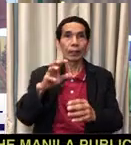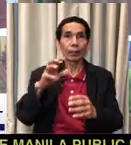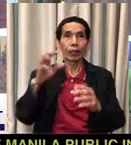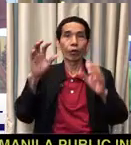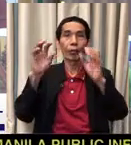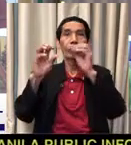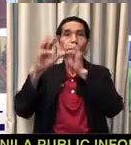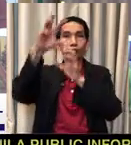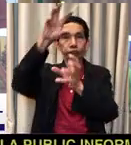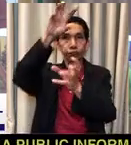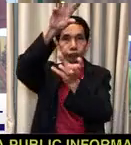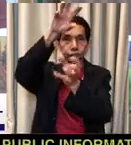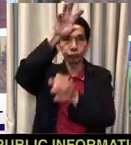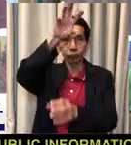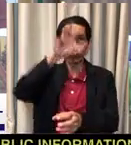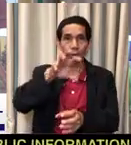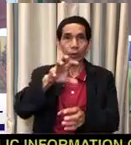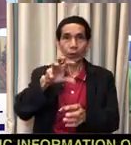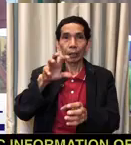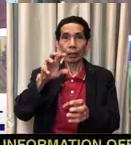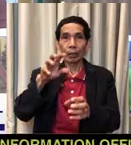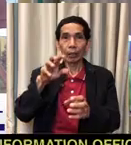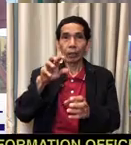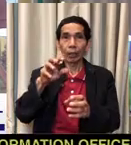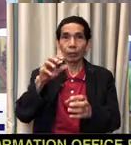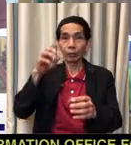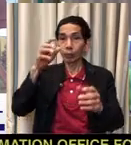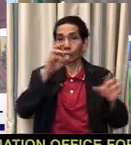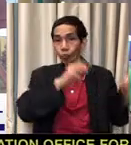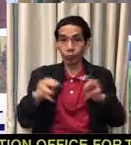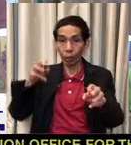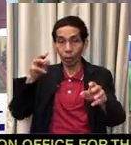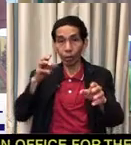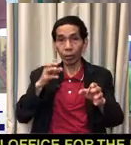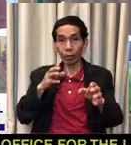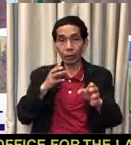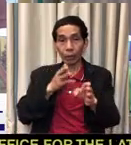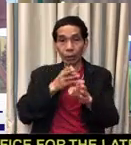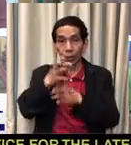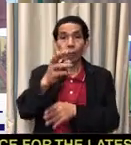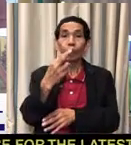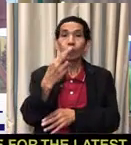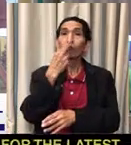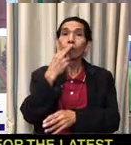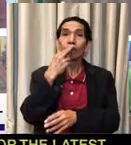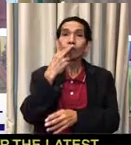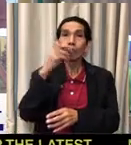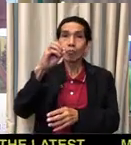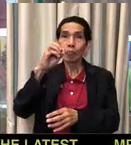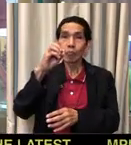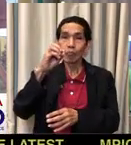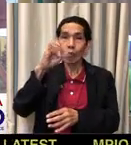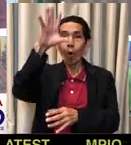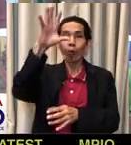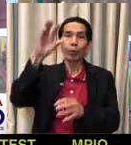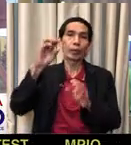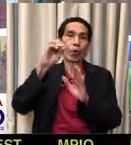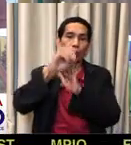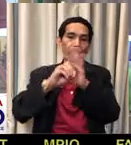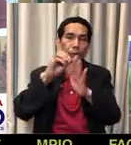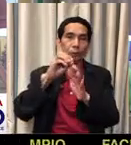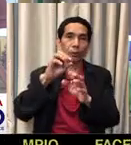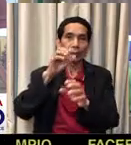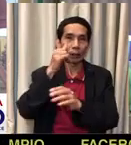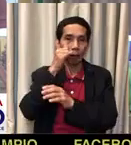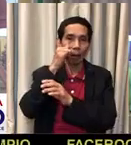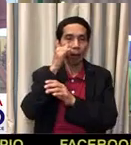camera. Pag gumalaw ka na naka-red, mag-ooperate yung camera. Pero